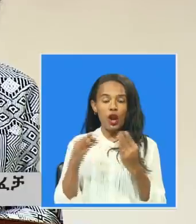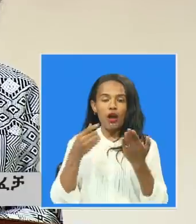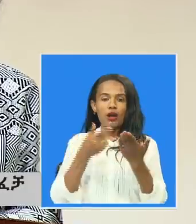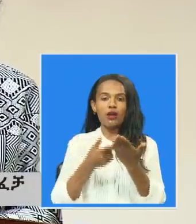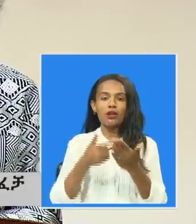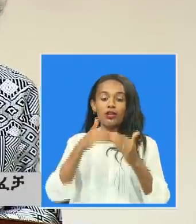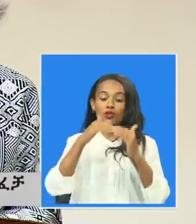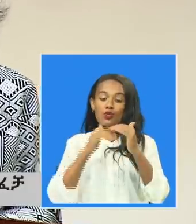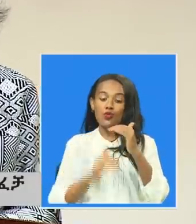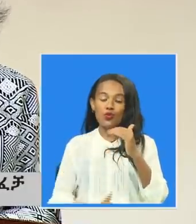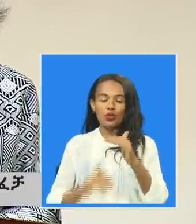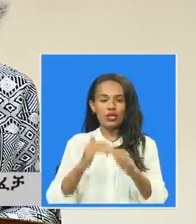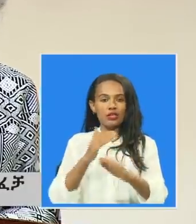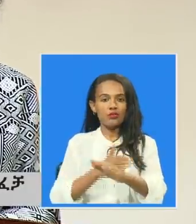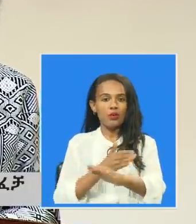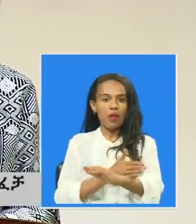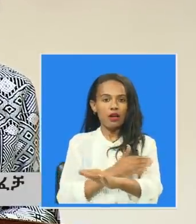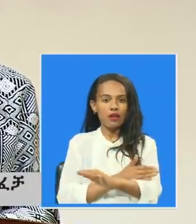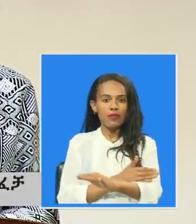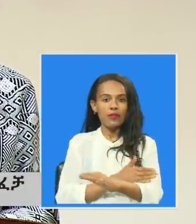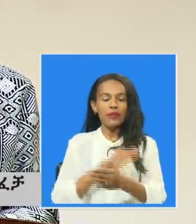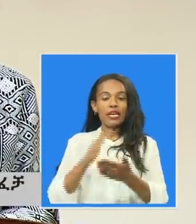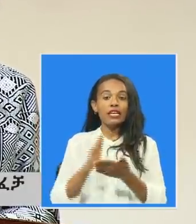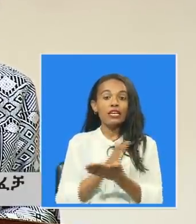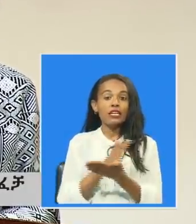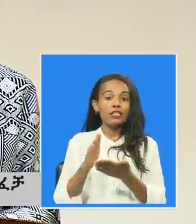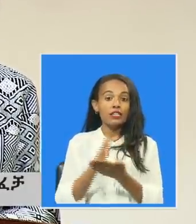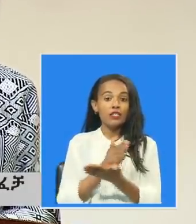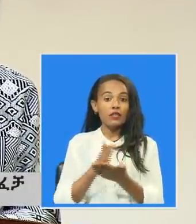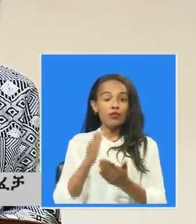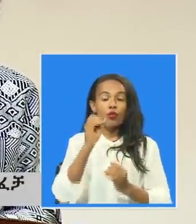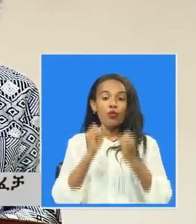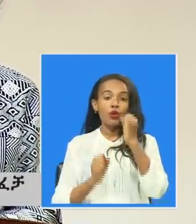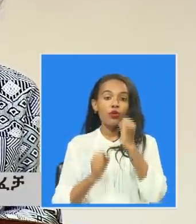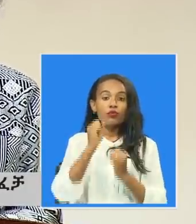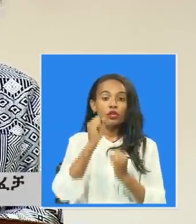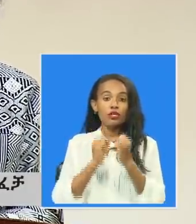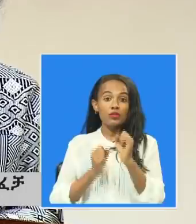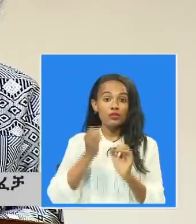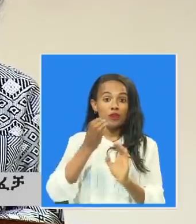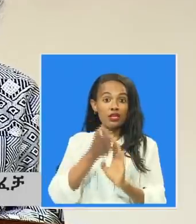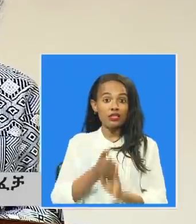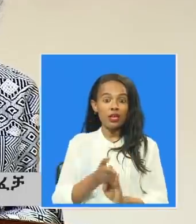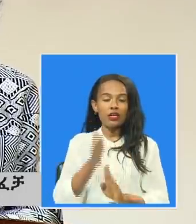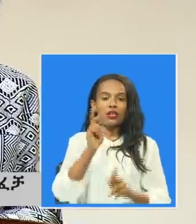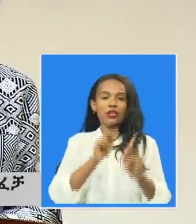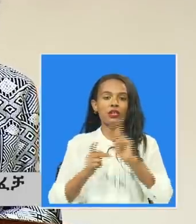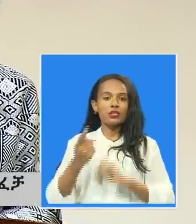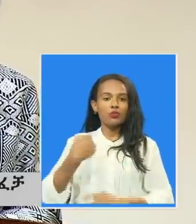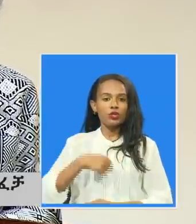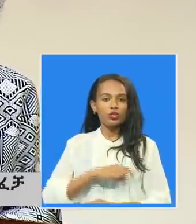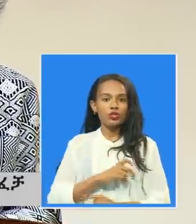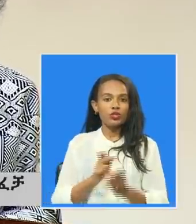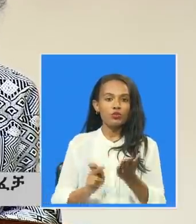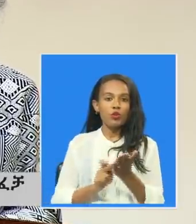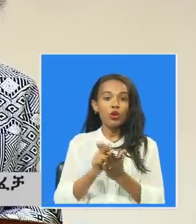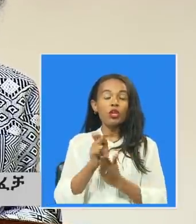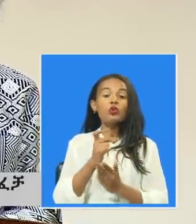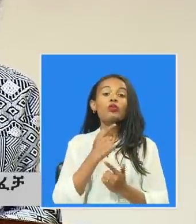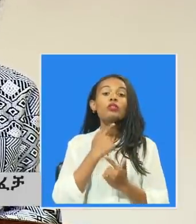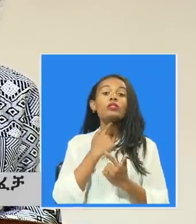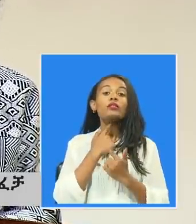ይህንን ጉድለት በማረም ከተሳትፎም ከፉክክርም አንፃር የህዝባችንን ዲሞክራሲያዊ